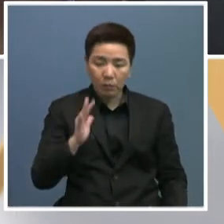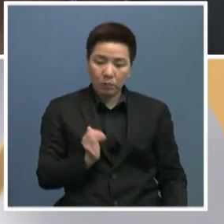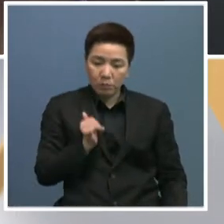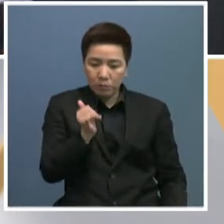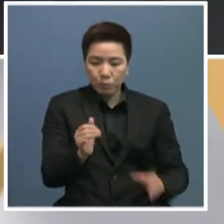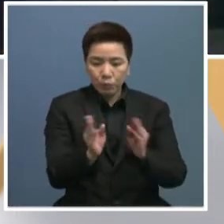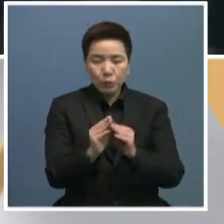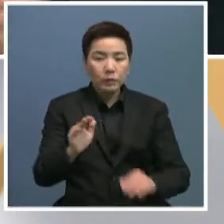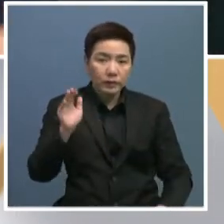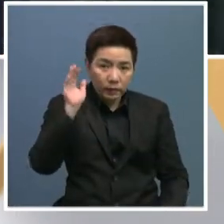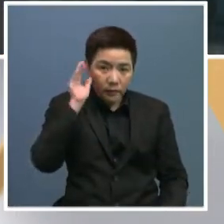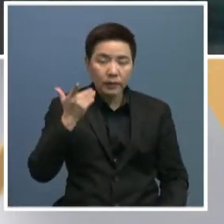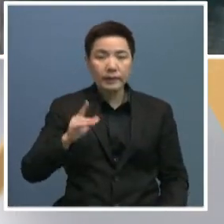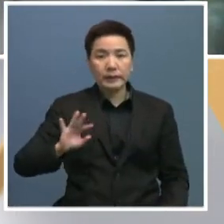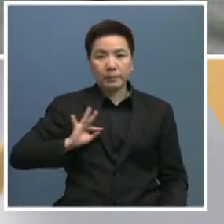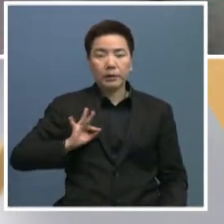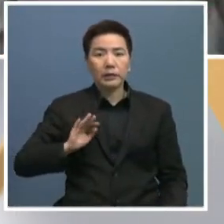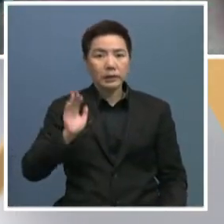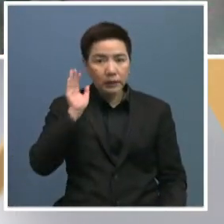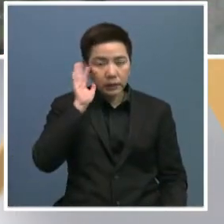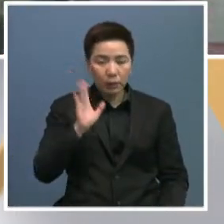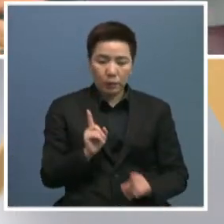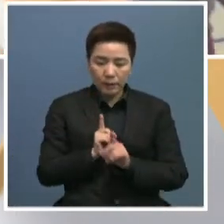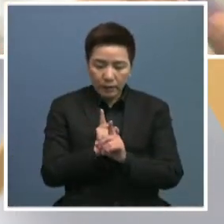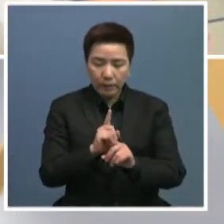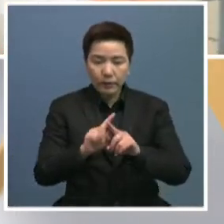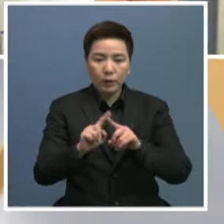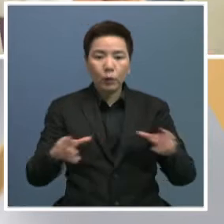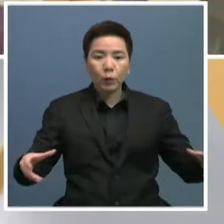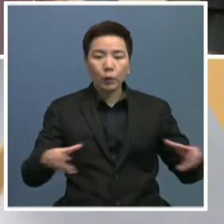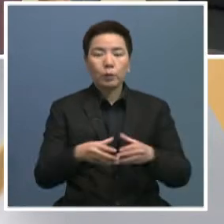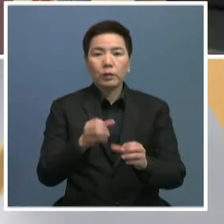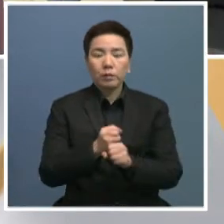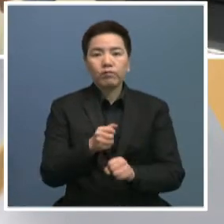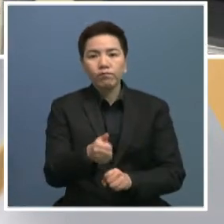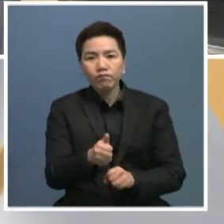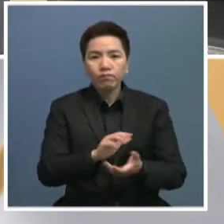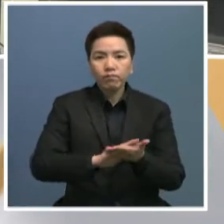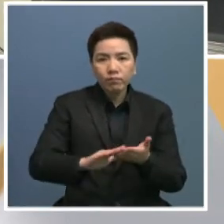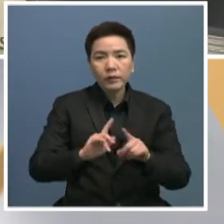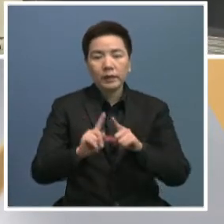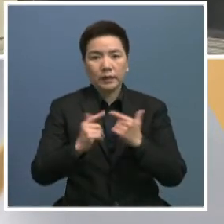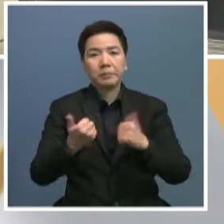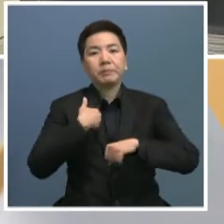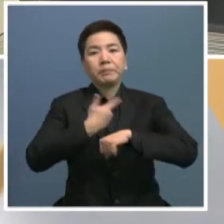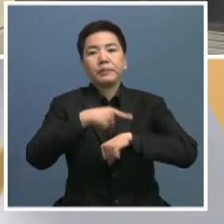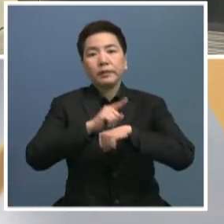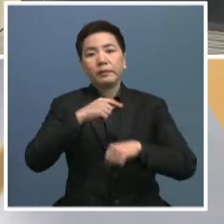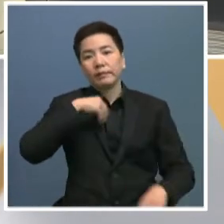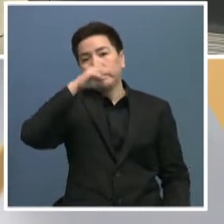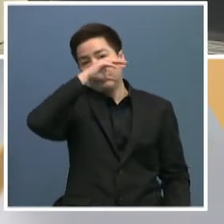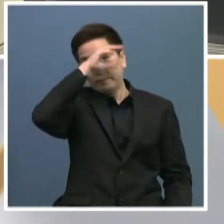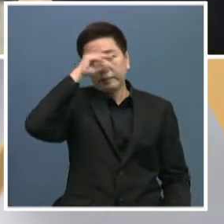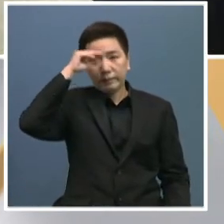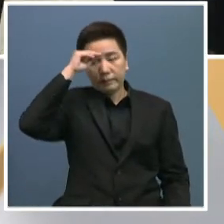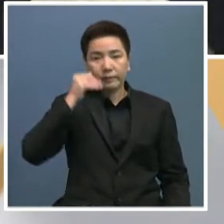ร่วมประชุมในว่าจะเป็นตัวสมาชิกเองหรือว่าผู้ติดตามต่างๆแล้วก็คณะทำงานแล้วนะคะก็ทั้งนี้นะคะประธานรัฐสภาค่ะคุณ